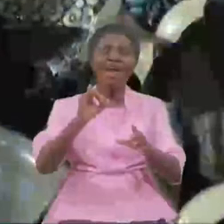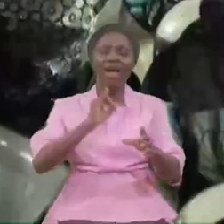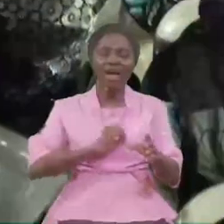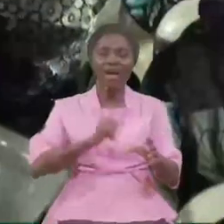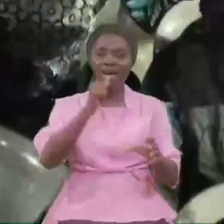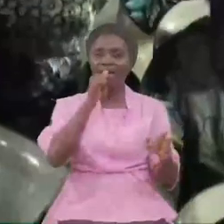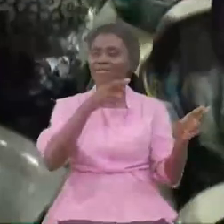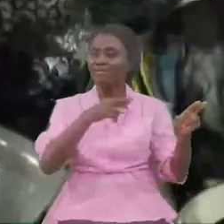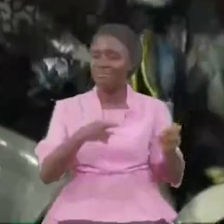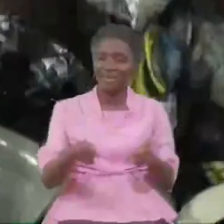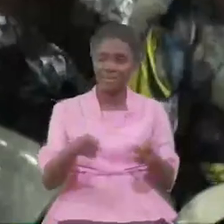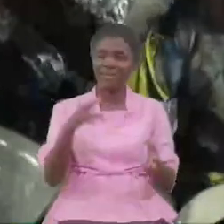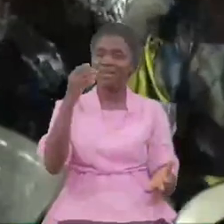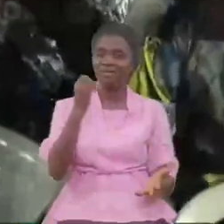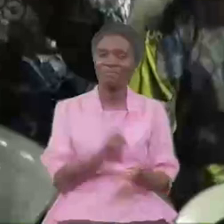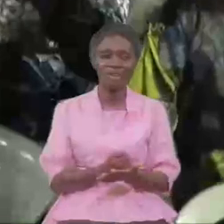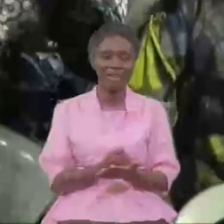prêt. Amen.